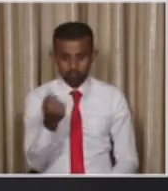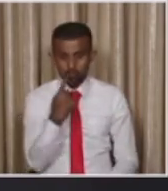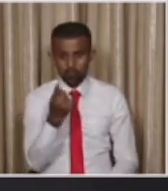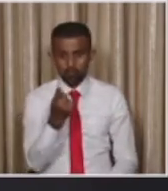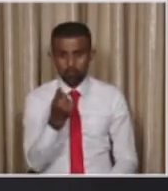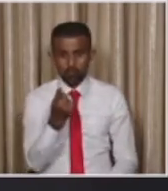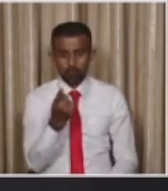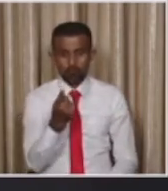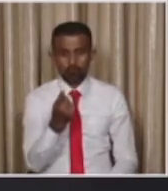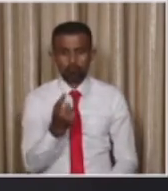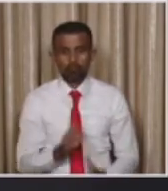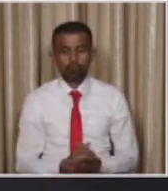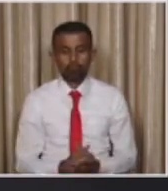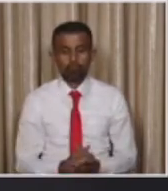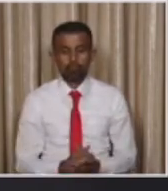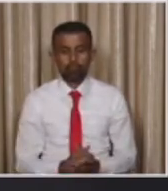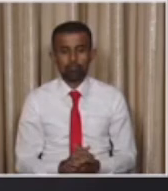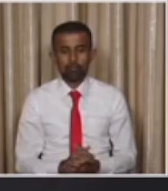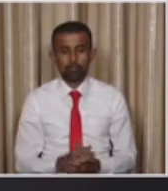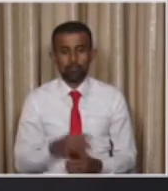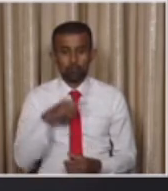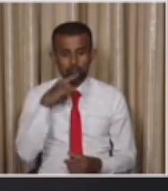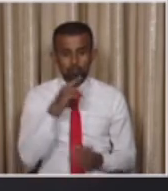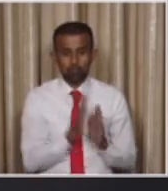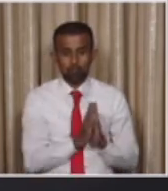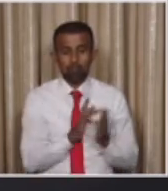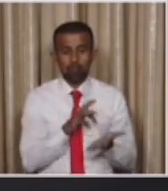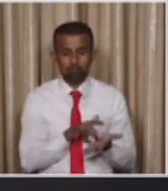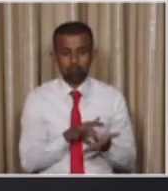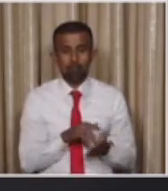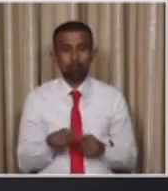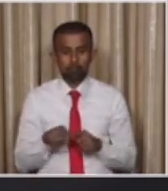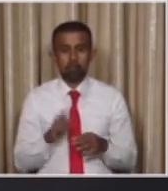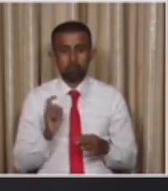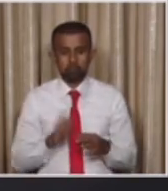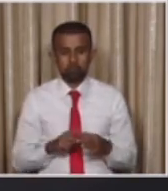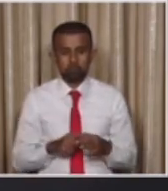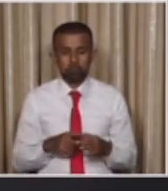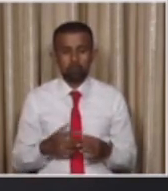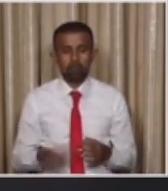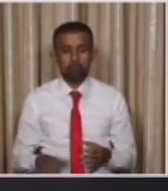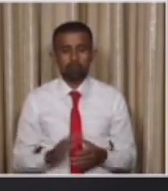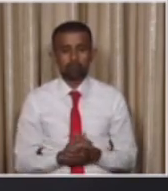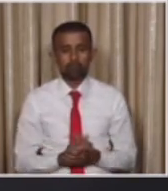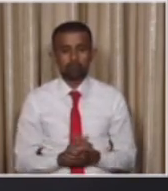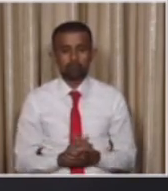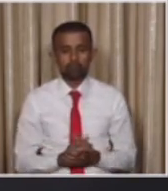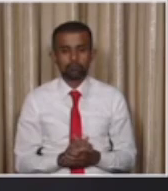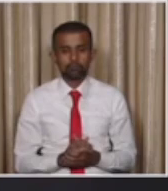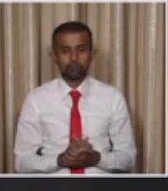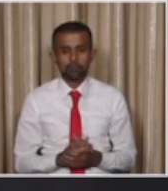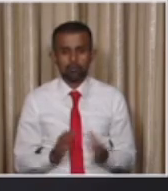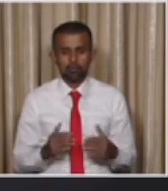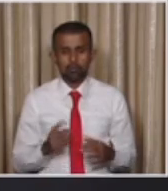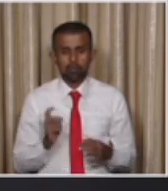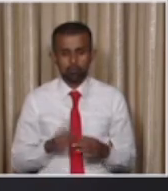කථානායකතුමනි, ගරු මන්ත්‍රීතුමා සඳහන් කරපු මුහුදු මහා විහාරයත් එවැනි ප්‍රශ්නයක් තිබිච්ච තැනක්. ඒ වගේම තවත්